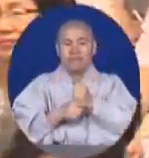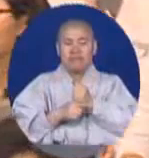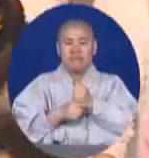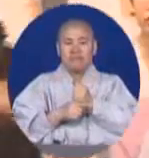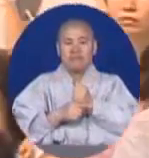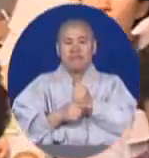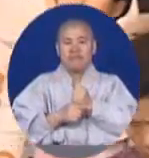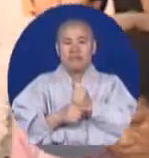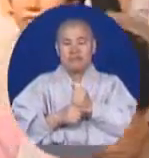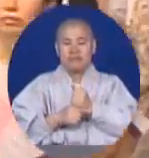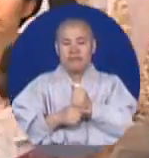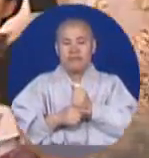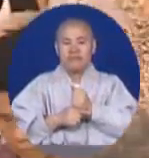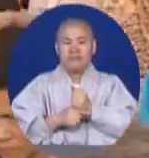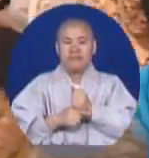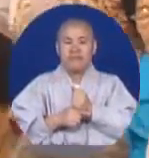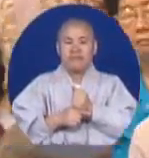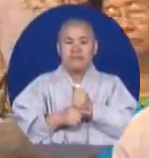그 이제